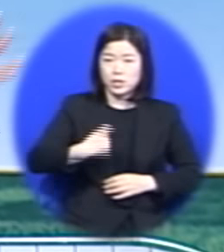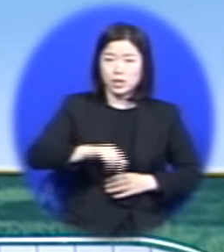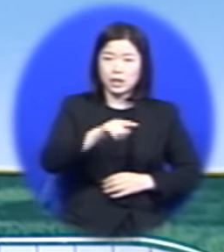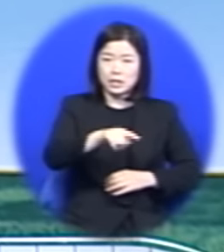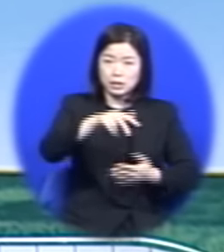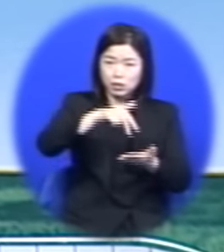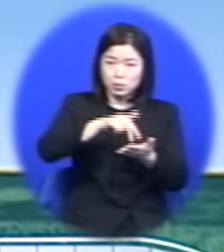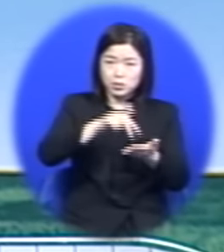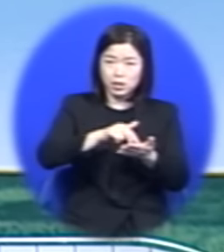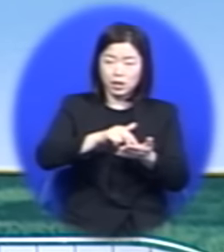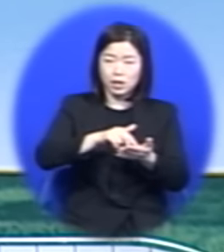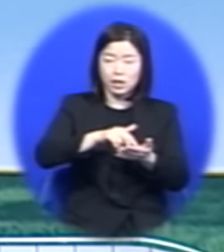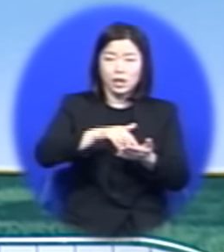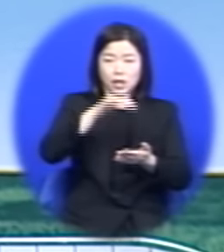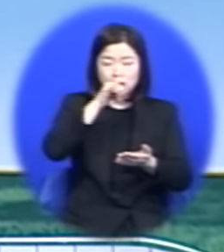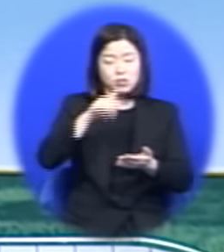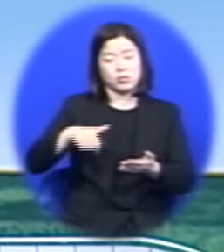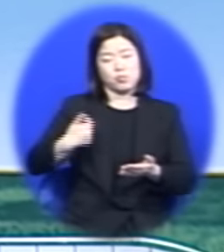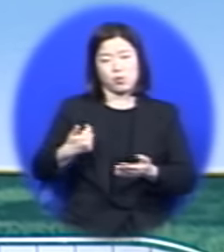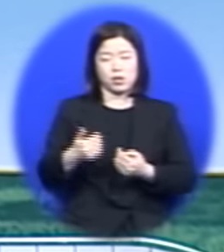형편에 처해져 있는지 모릅니다.